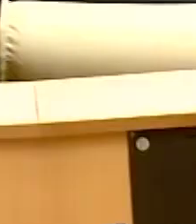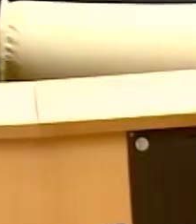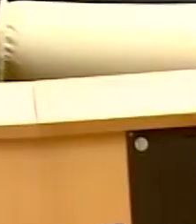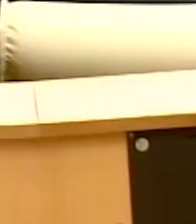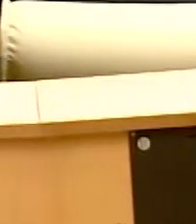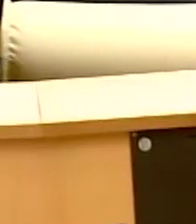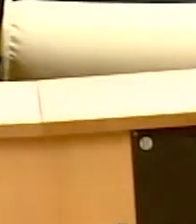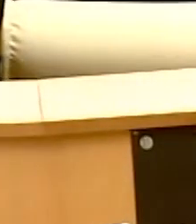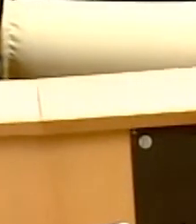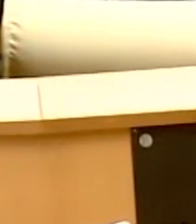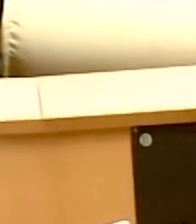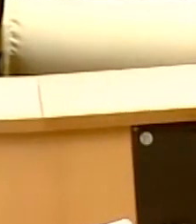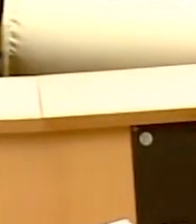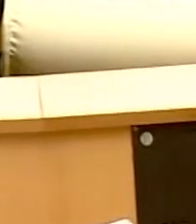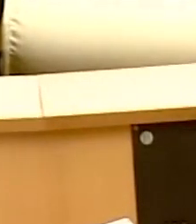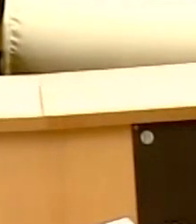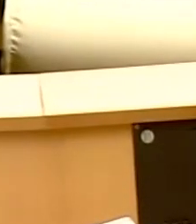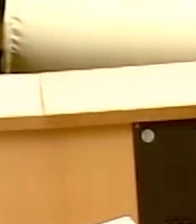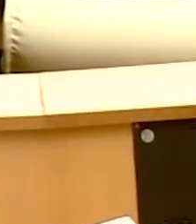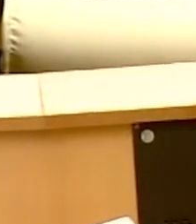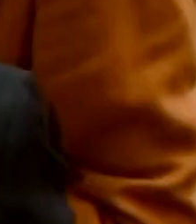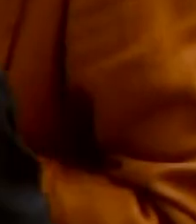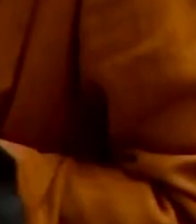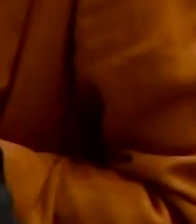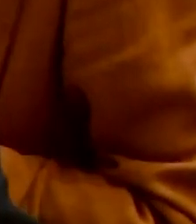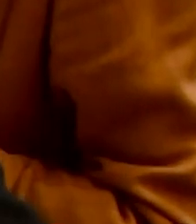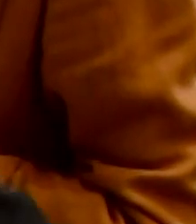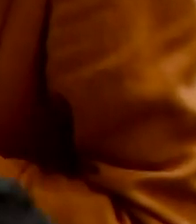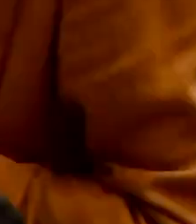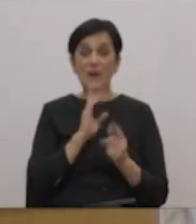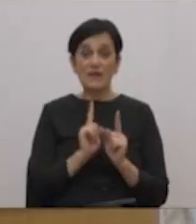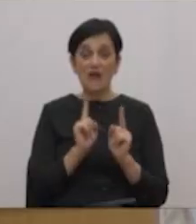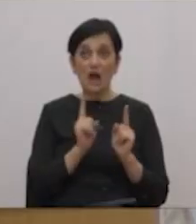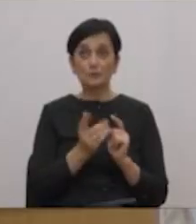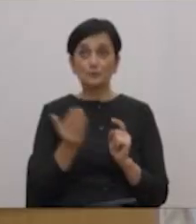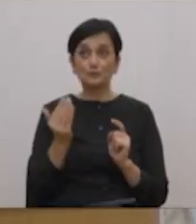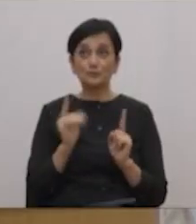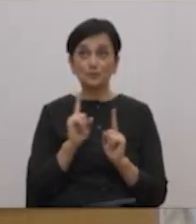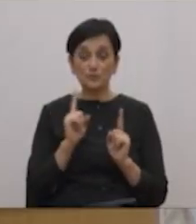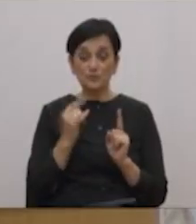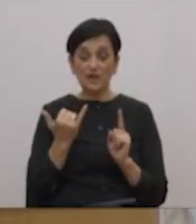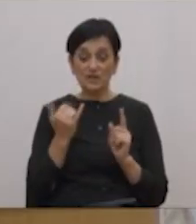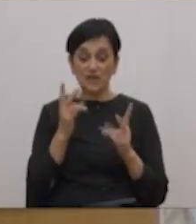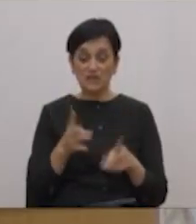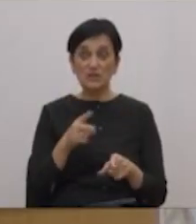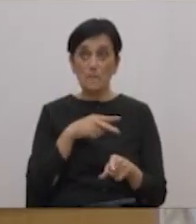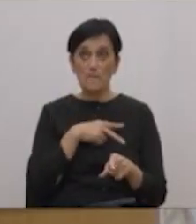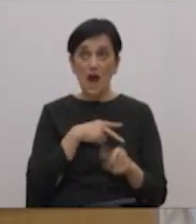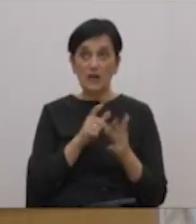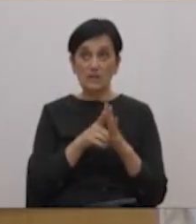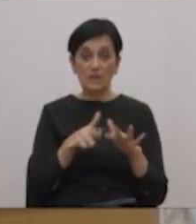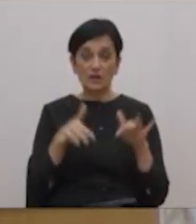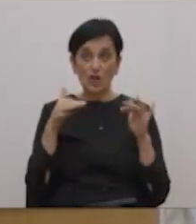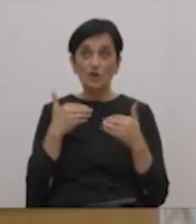მისამართით გაკეთებული შეურაცხმყოფელი განცხადების გამო ბოდიში მოიხადა. Ის რაც მოხდა დღეს პარლამენტის დარბაზში,